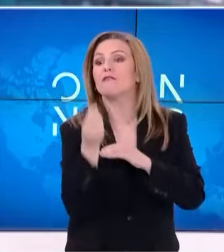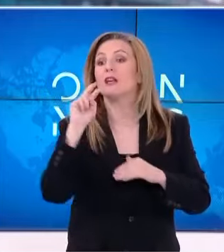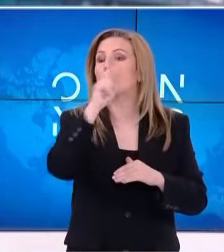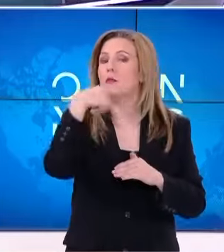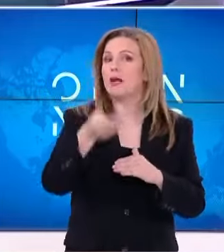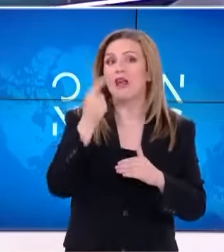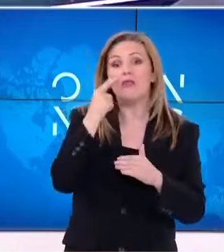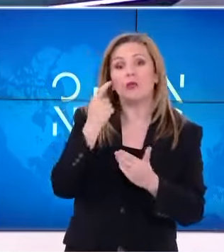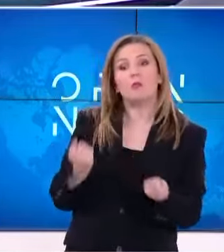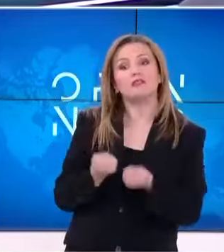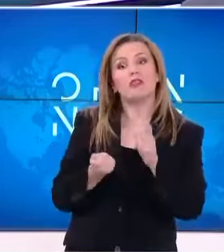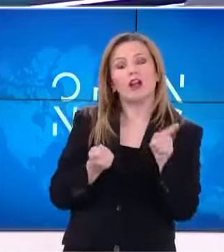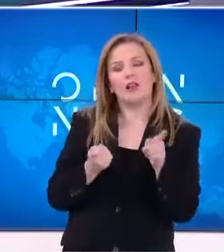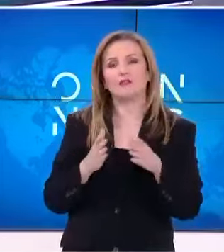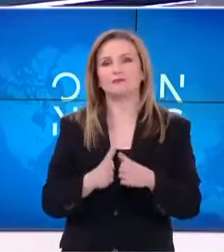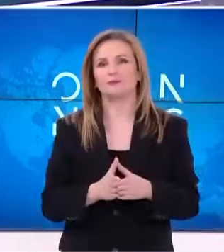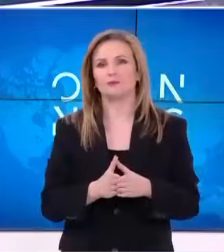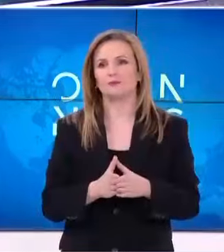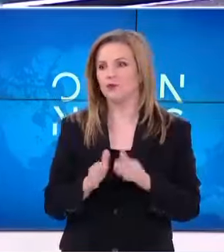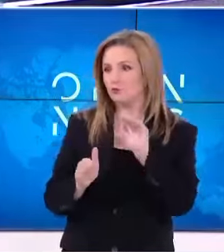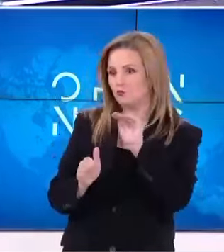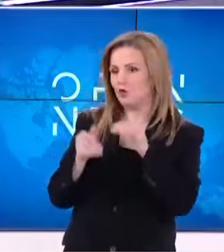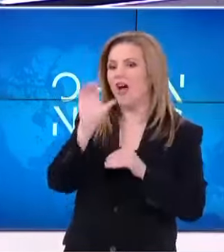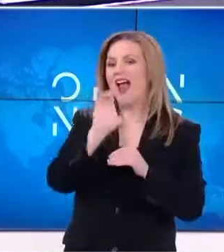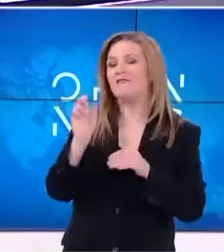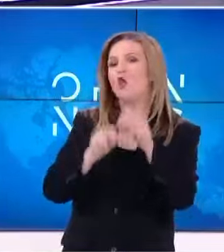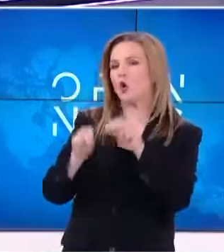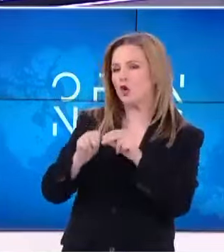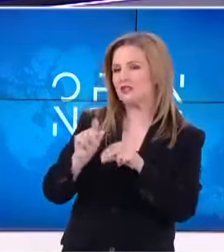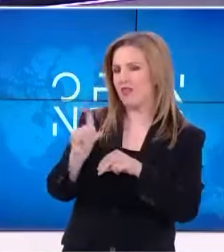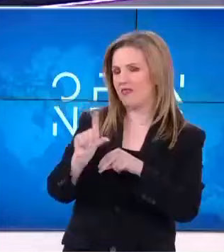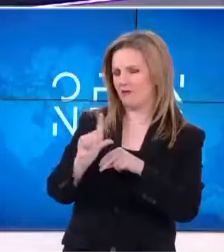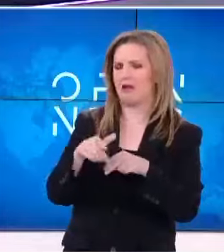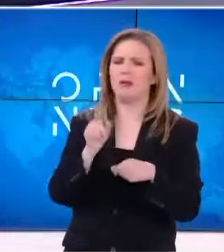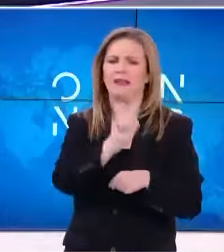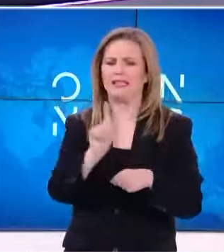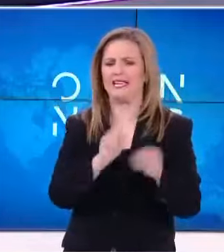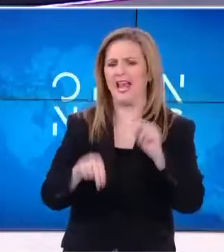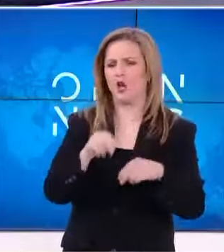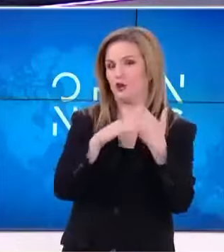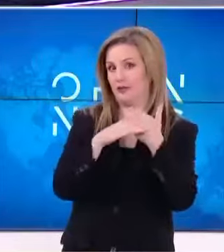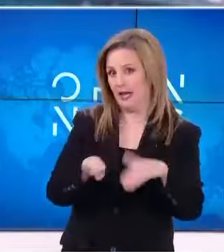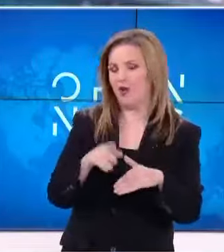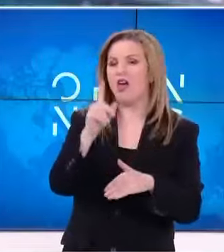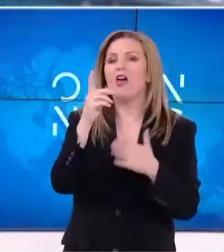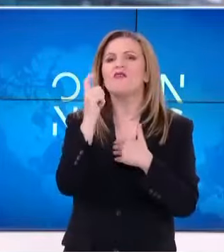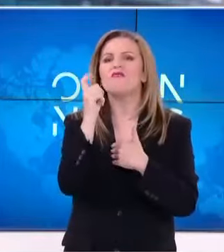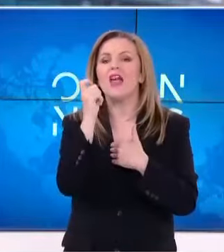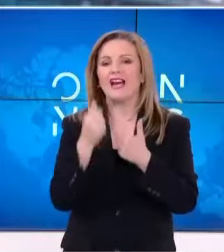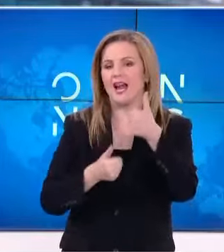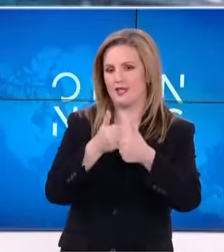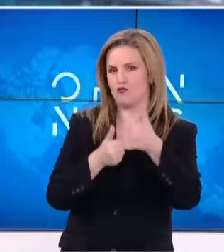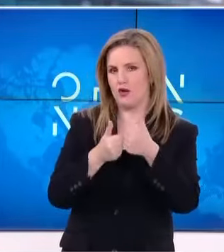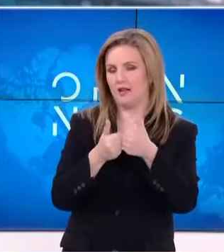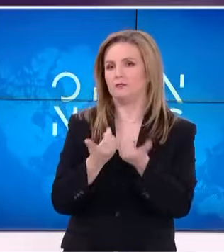θέλω να πάμε όμως την επόμενη μέρα γιατί τώρα μιλάμε για ευρωκάλπη από δευτέρα λοιπόν την επομένη 10 ιουνίου και πάλι κυβέρνηση θα